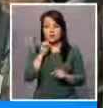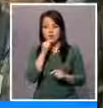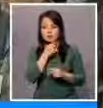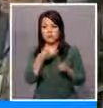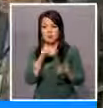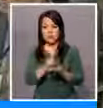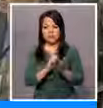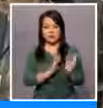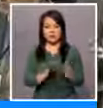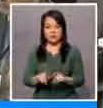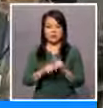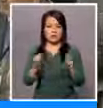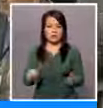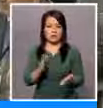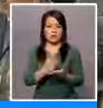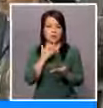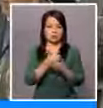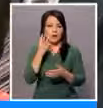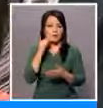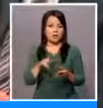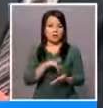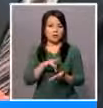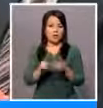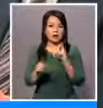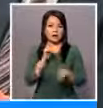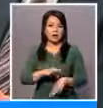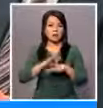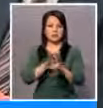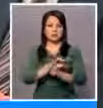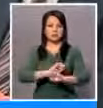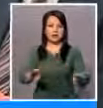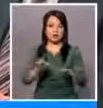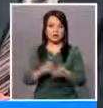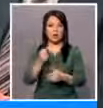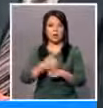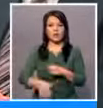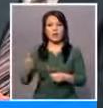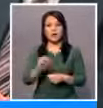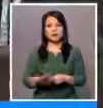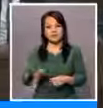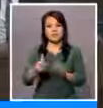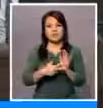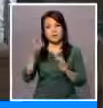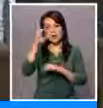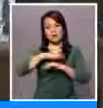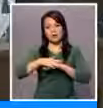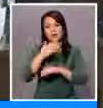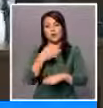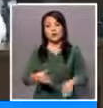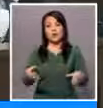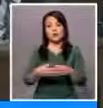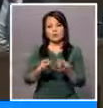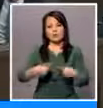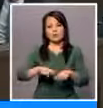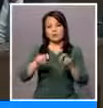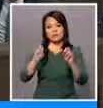тұр. Бүгін Алматыда өткен сала мамандарының басқосуында осы мәселелер кеңінен талқыланды. Орта Азияның 8 мемлекетімен Біріккен Ұлттар